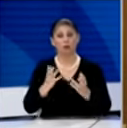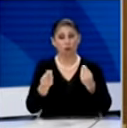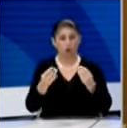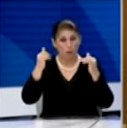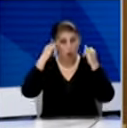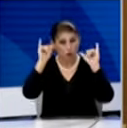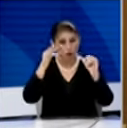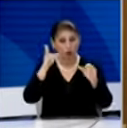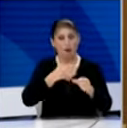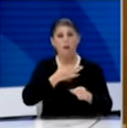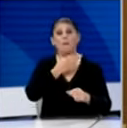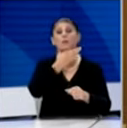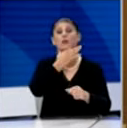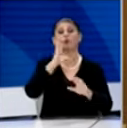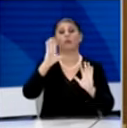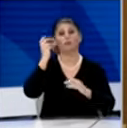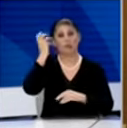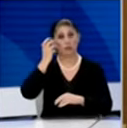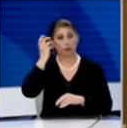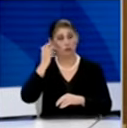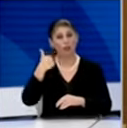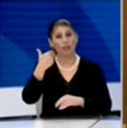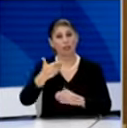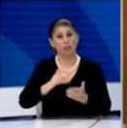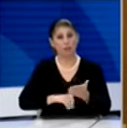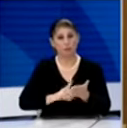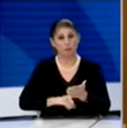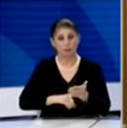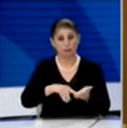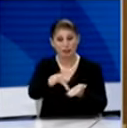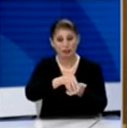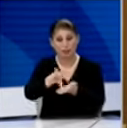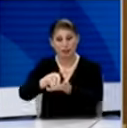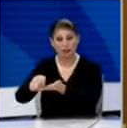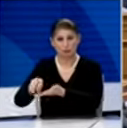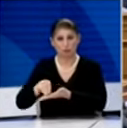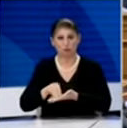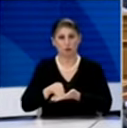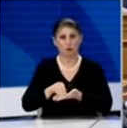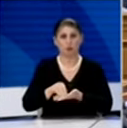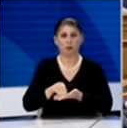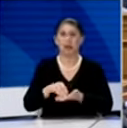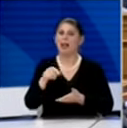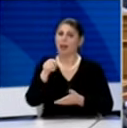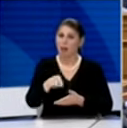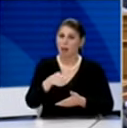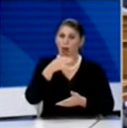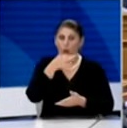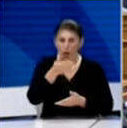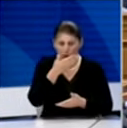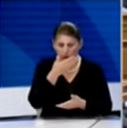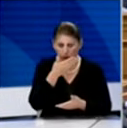ζώα, ούτε φανταζόμασταν ότι θα πρέπει να τα περισυλλέξουμε. Αυτά είπατε